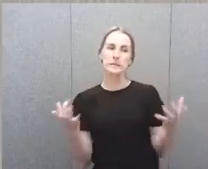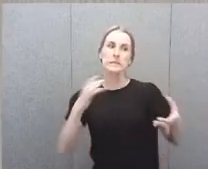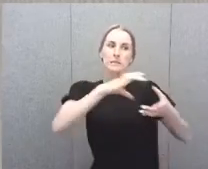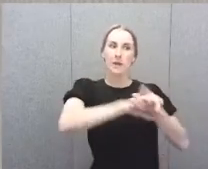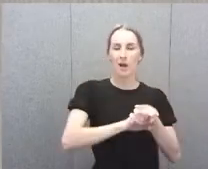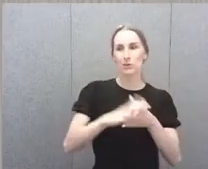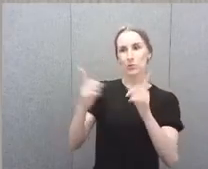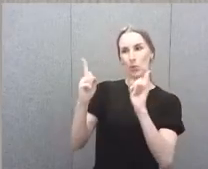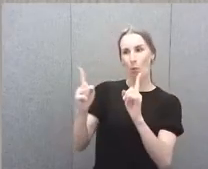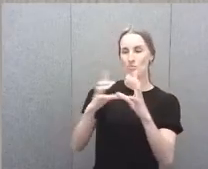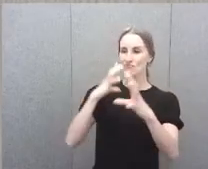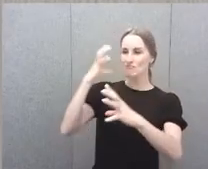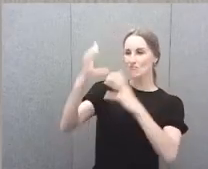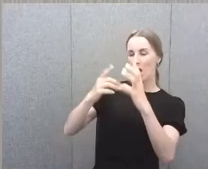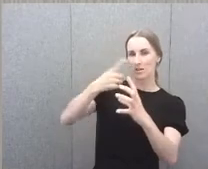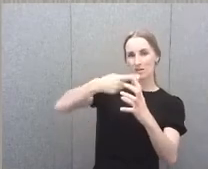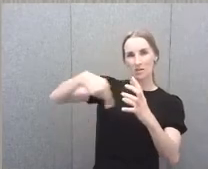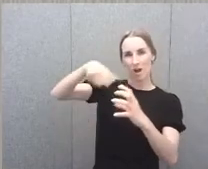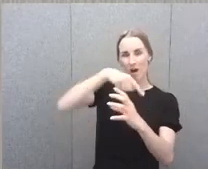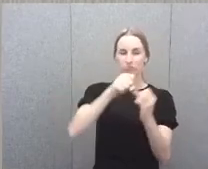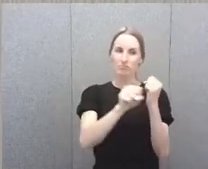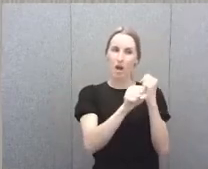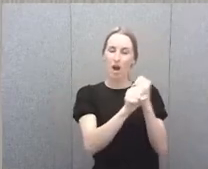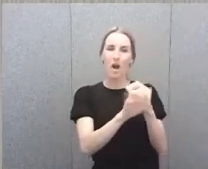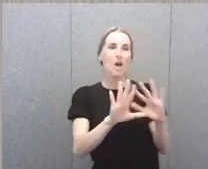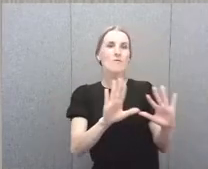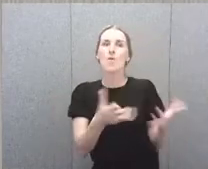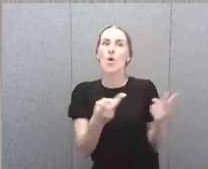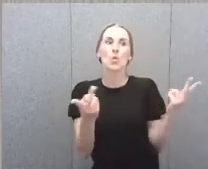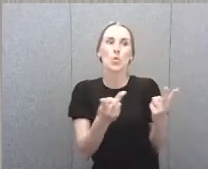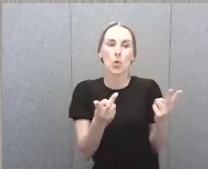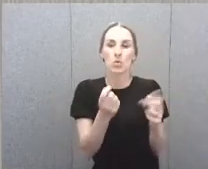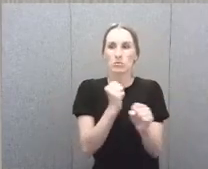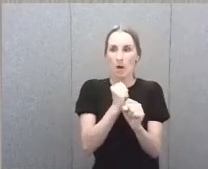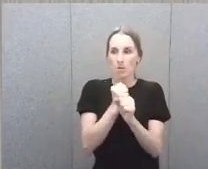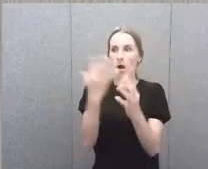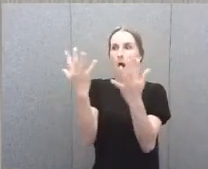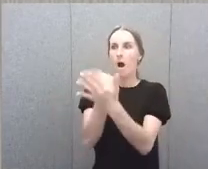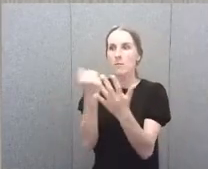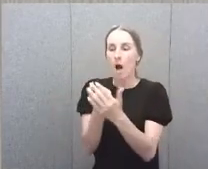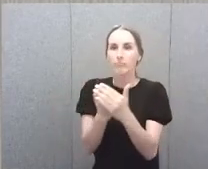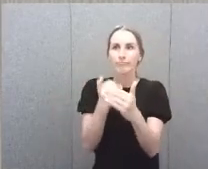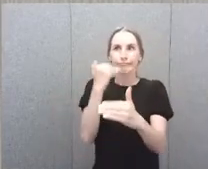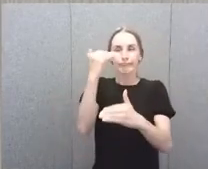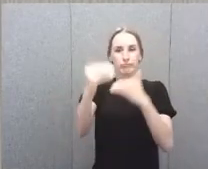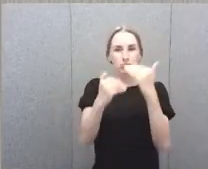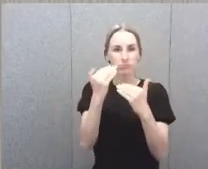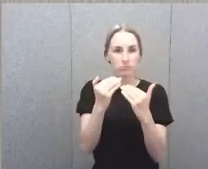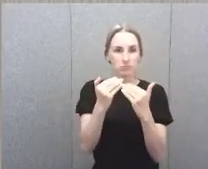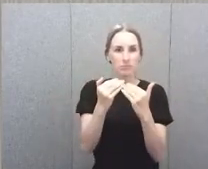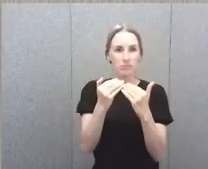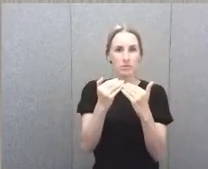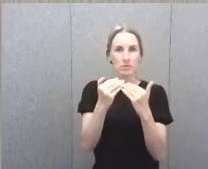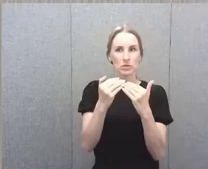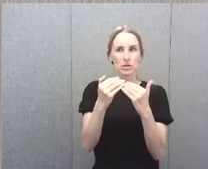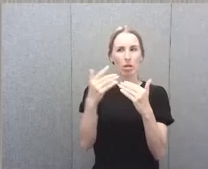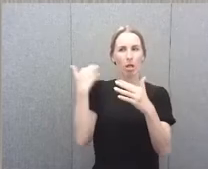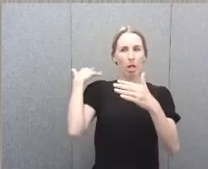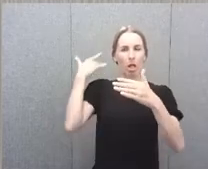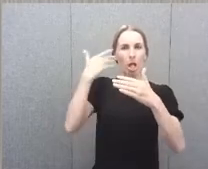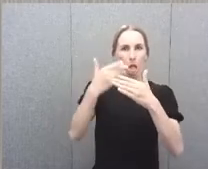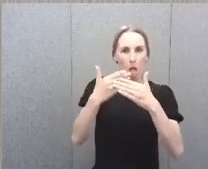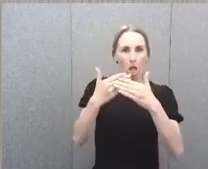того, что же еще мы должны сделать в этом направлении? Ну что же, прогресс у нас достигнут. В последние два десятилетия мы